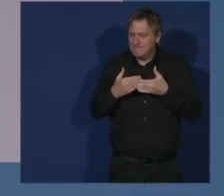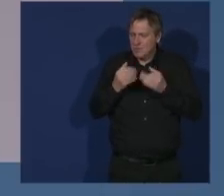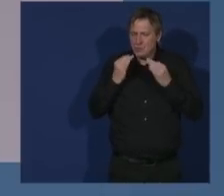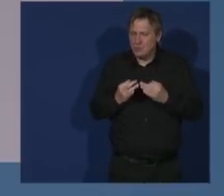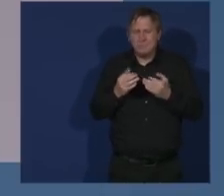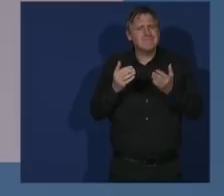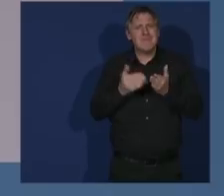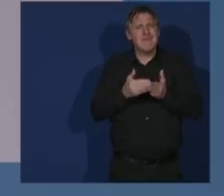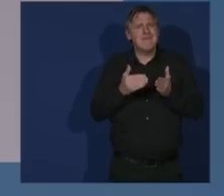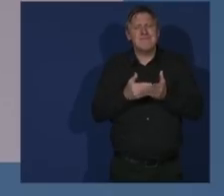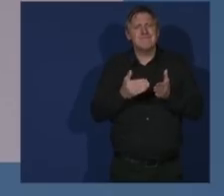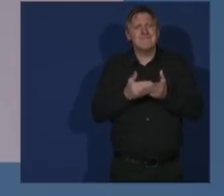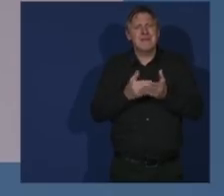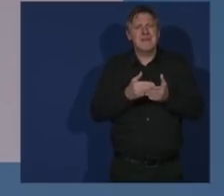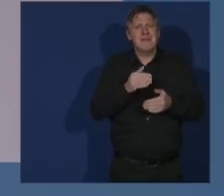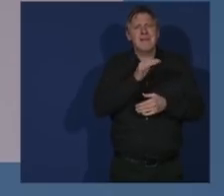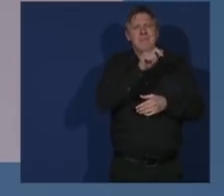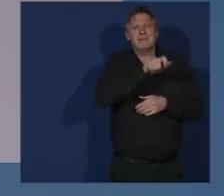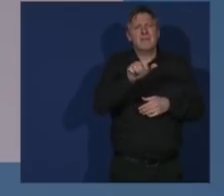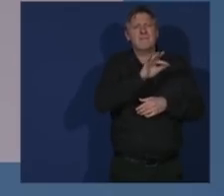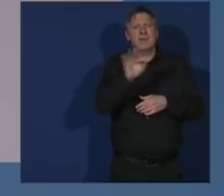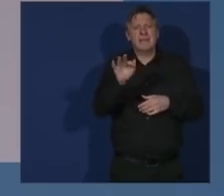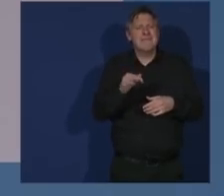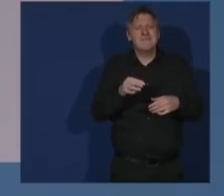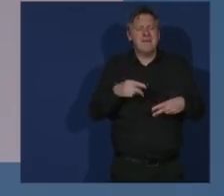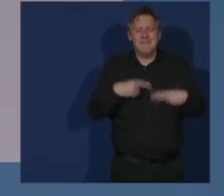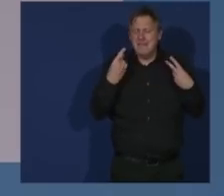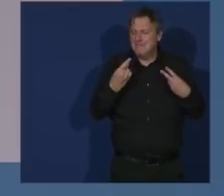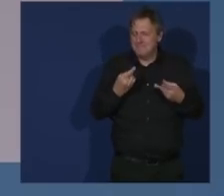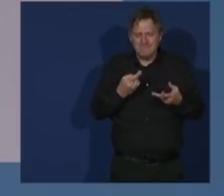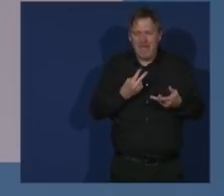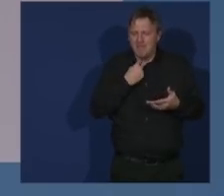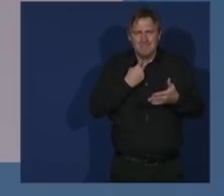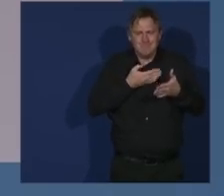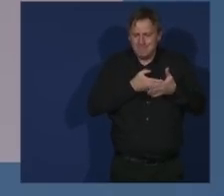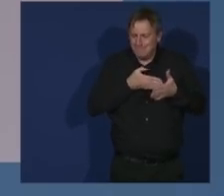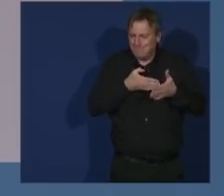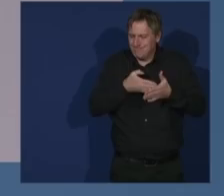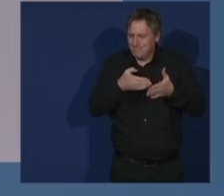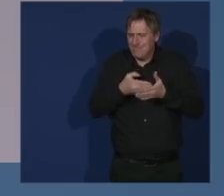ont le sentiment de mener des vies empêchées. Voilà ce qu'ils vivent aujourd'hui.